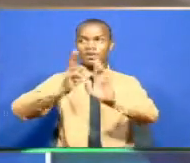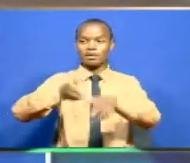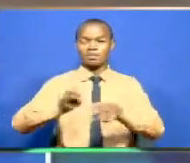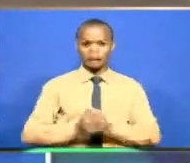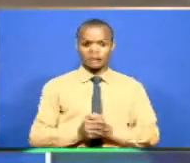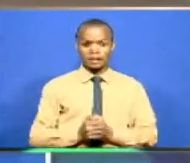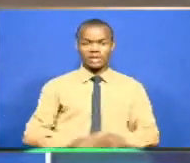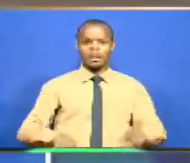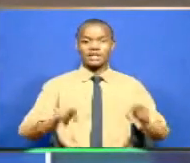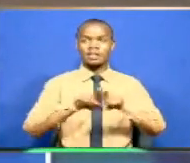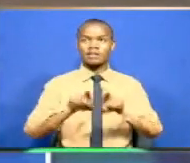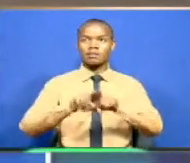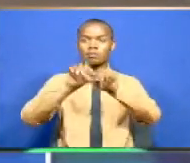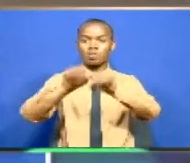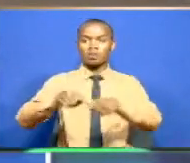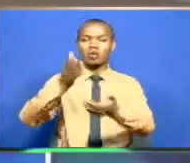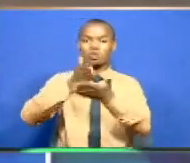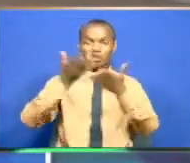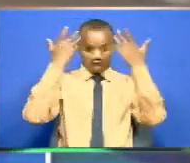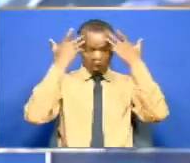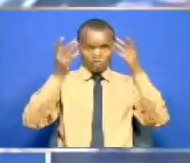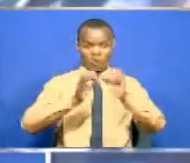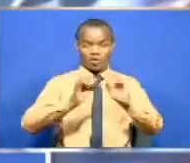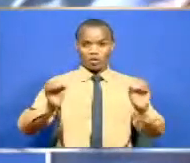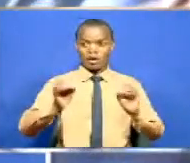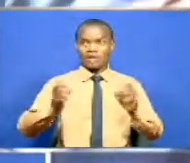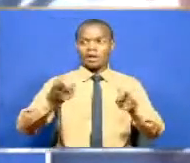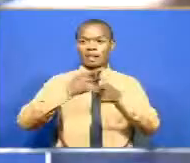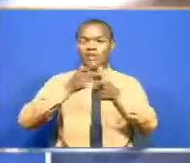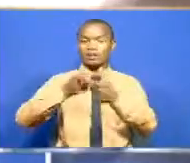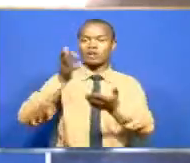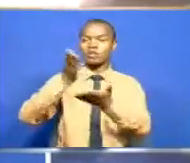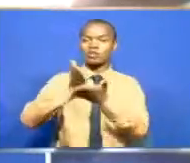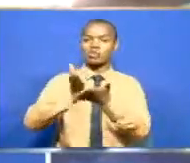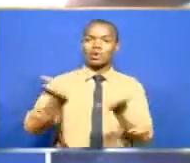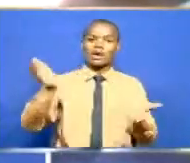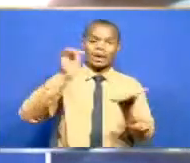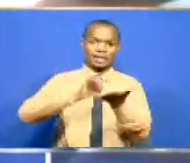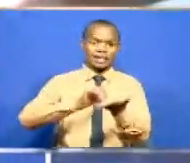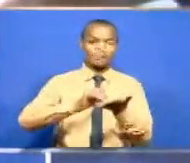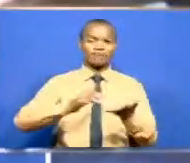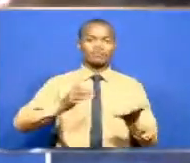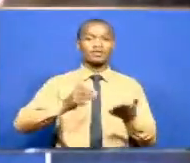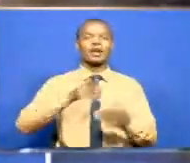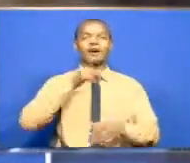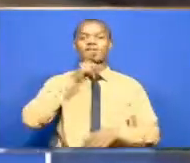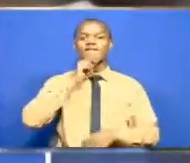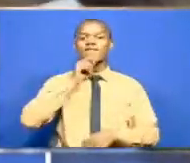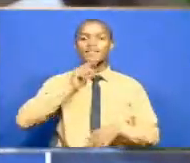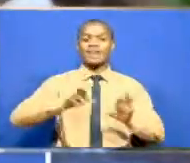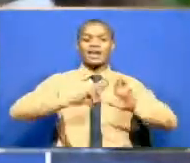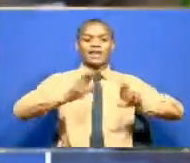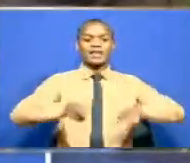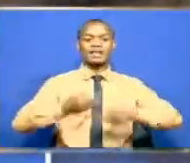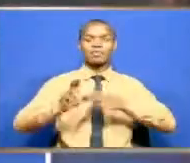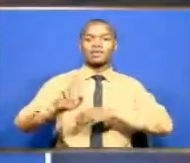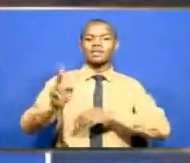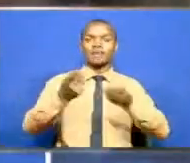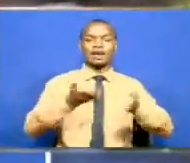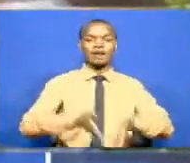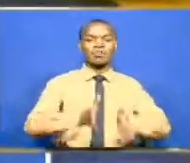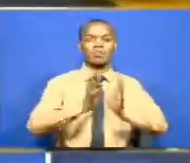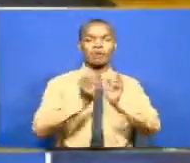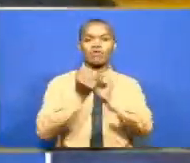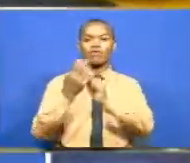Swala hilo lilingesalia gizani, ila kwa sababu mchovi hasali ya chovi mara moja alimbaka mwanawe wa pili mwenye umri wa miaka 14 na